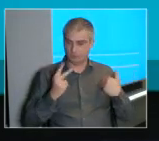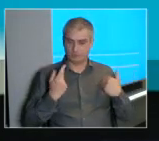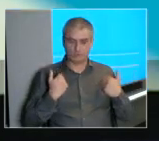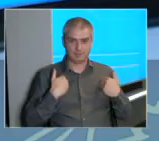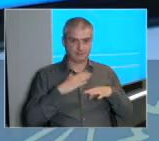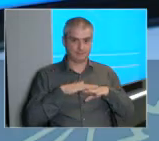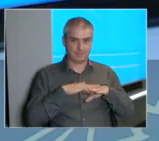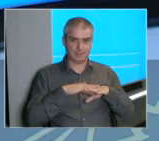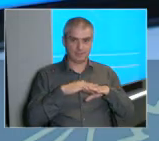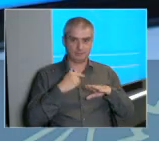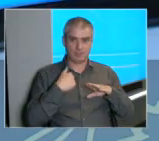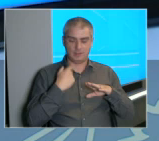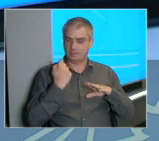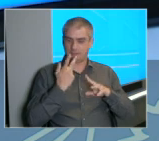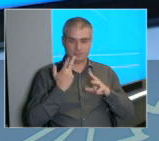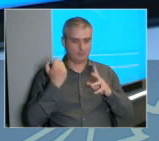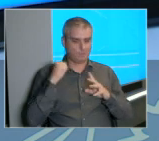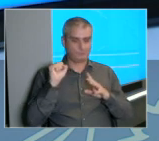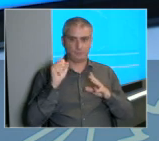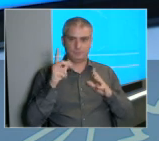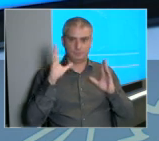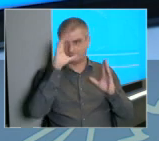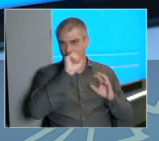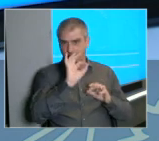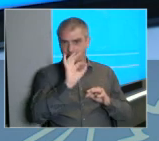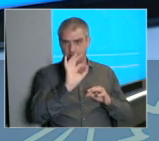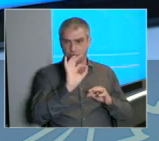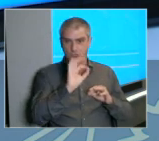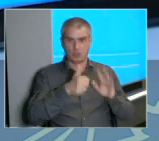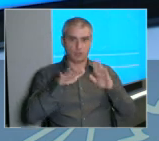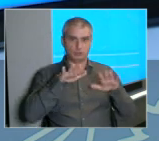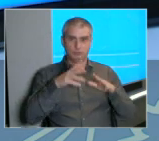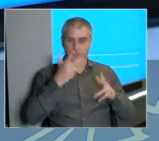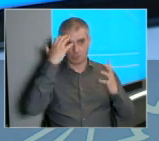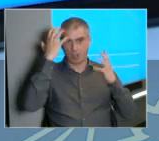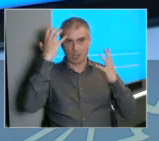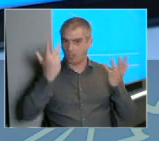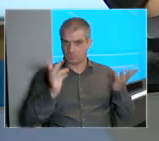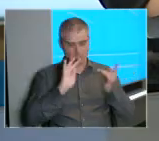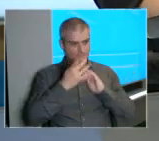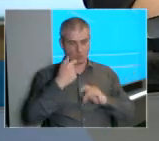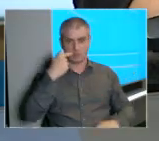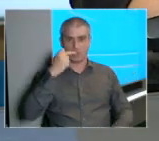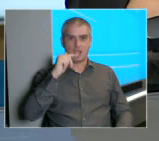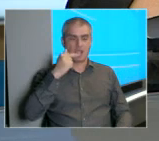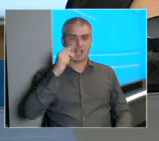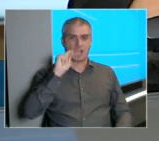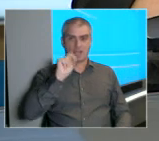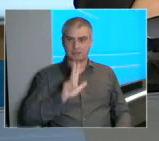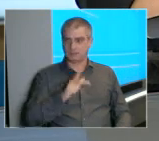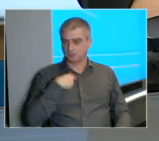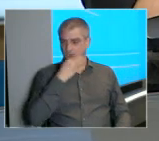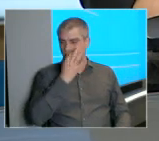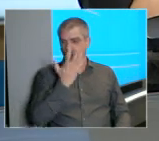אני סליחה שאני פה קצת כופרת בפרדיגמה של ראש הממשלה הגאון, בניגוד גם לגנץ וכולי, אני